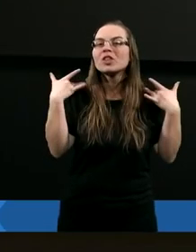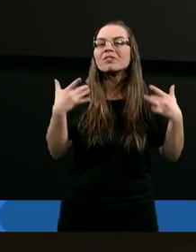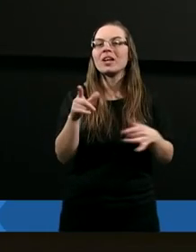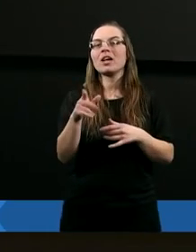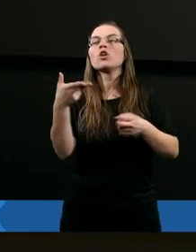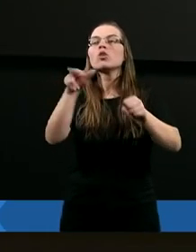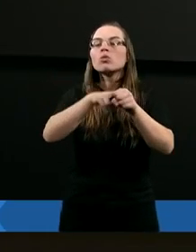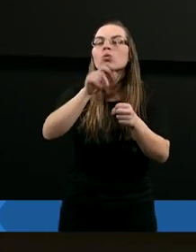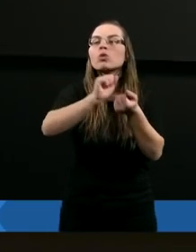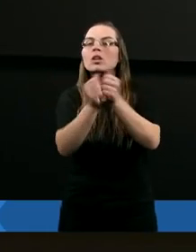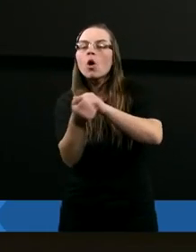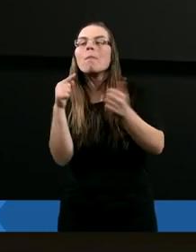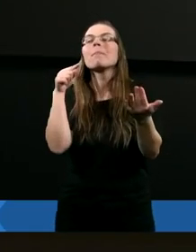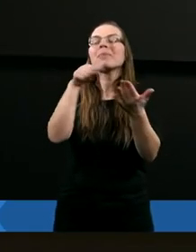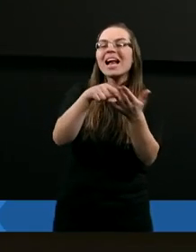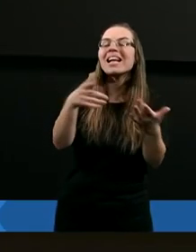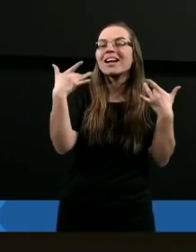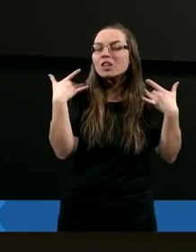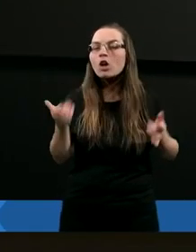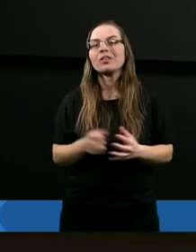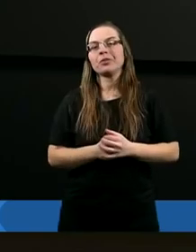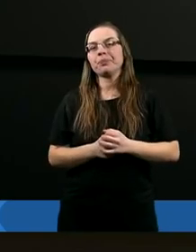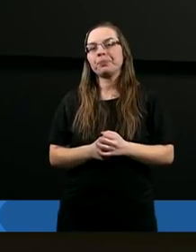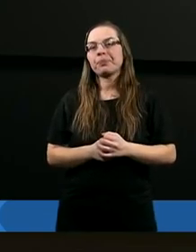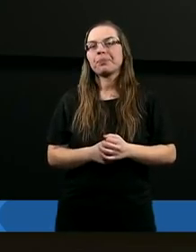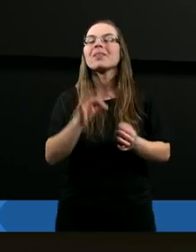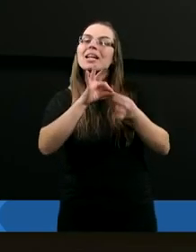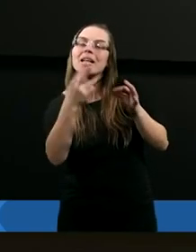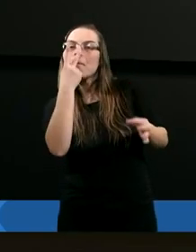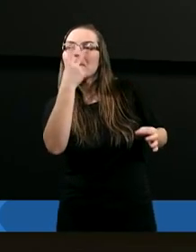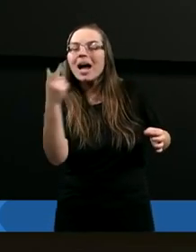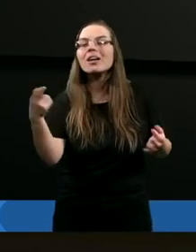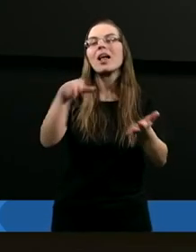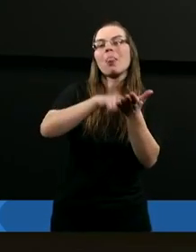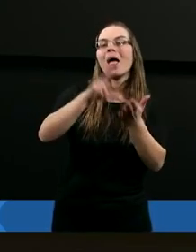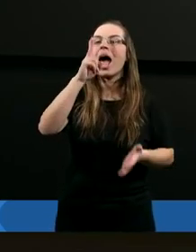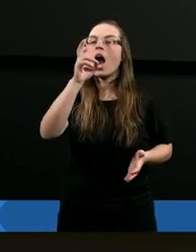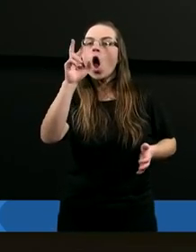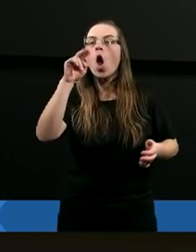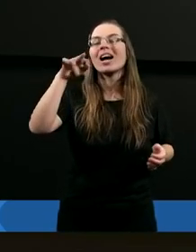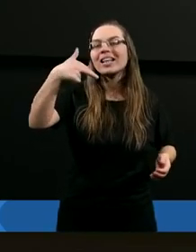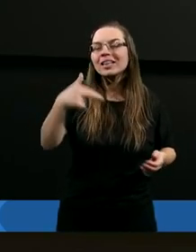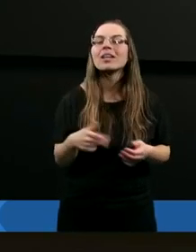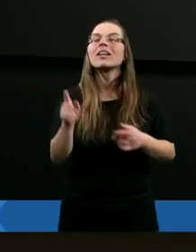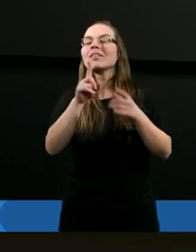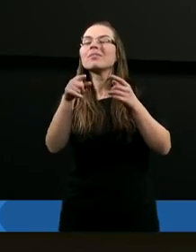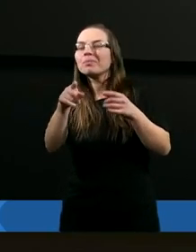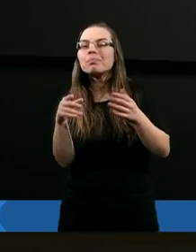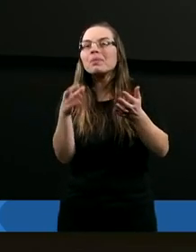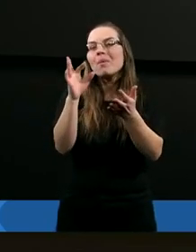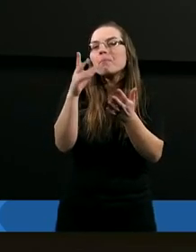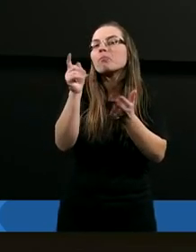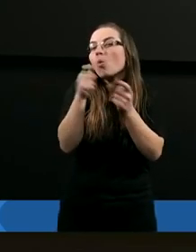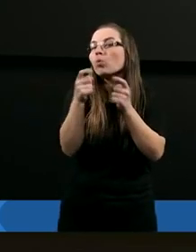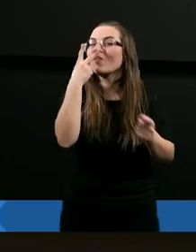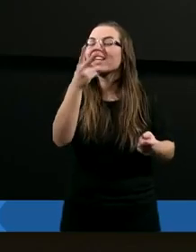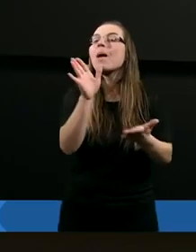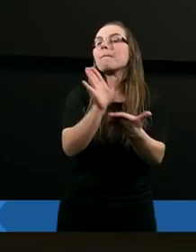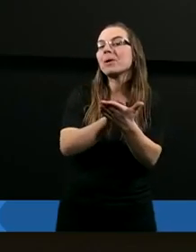ludzi, którzy są przeznaczeni. Ale gdy patrzymy na Korynt z historycznego punktu widzenia, nawet z